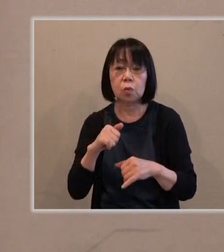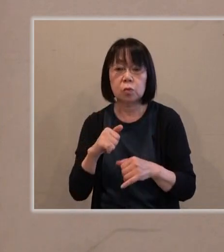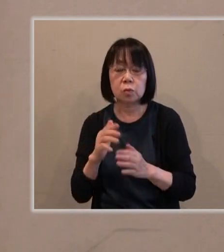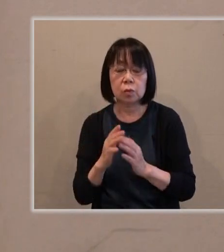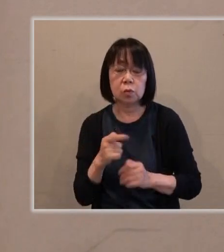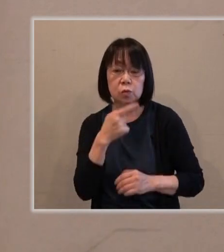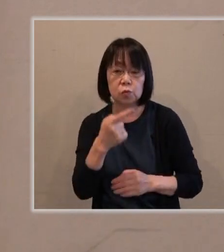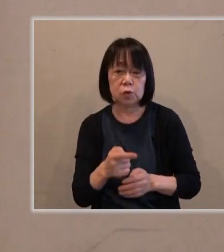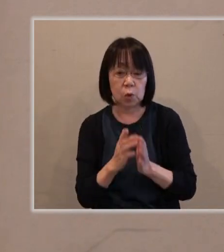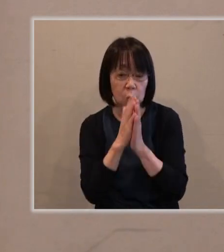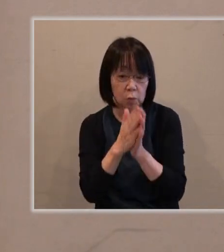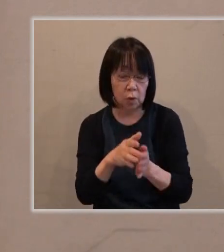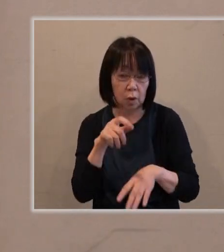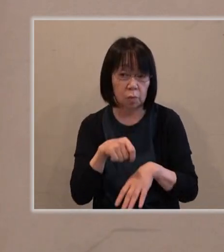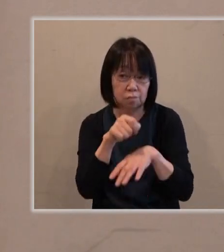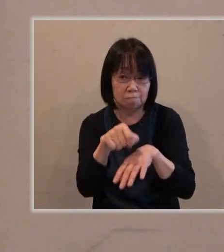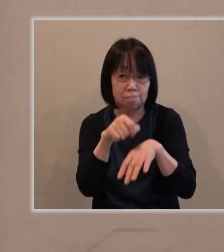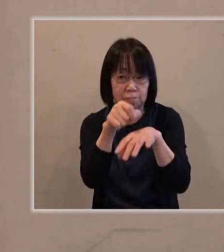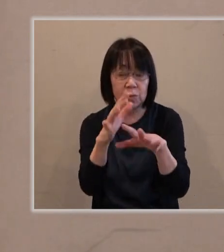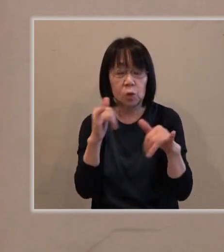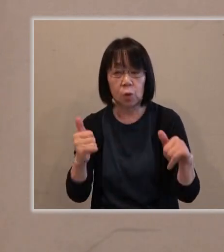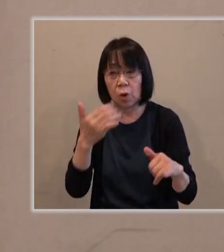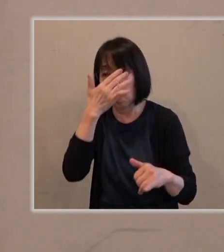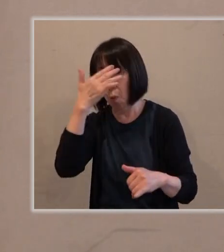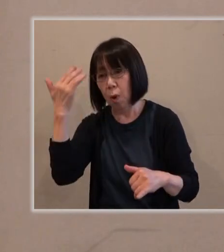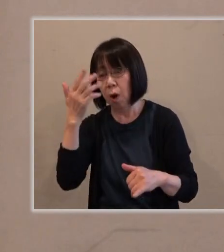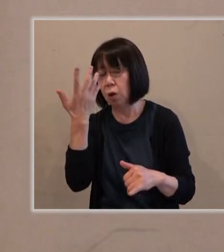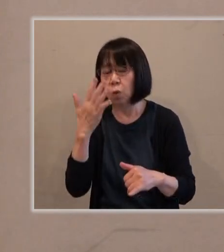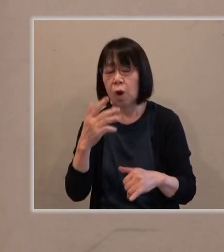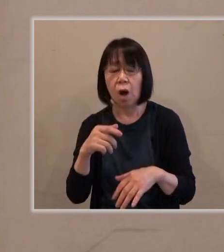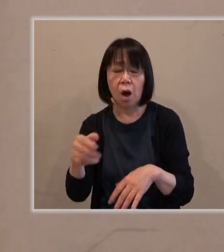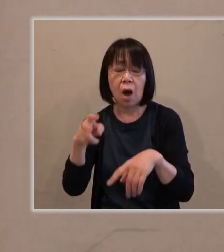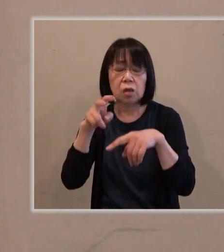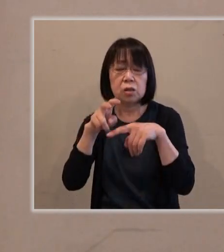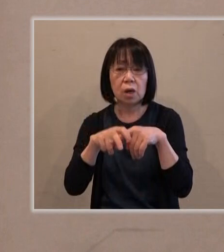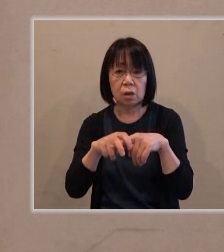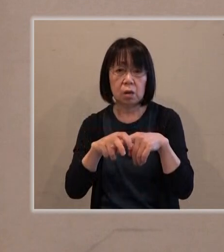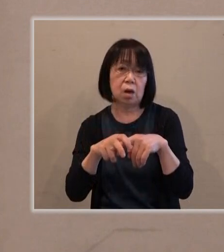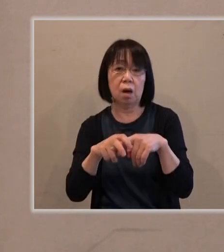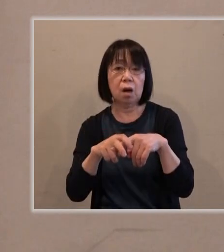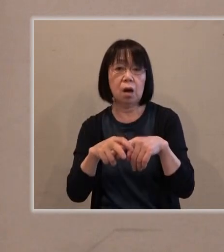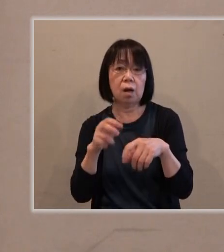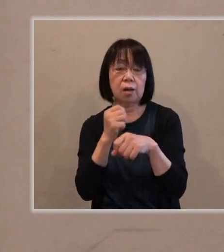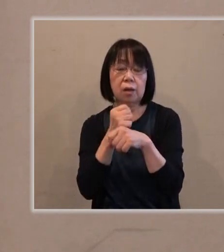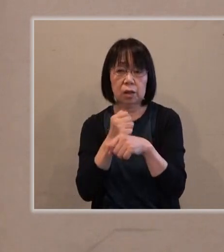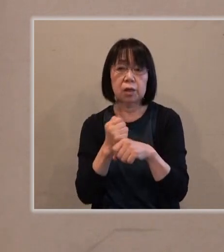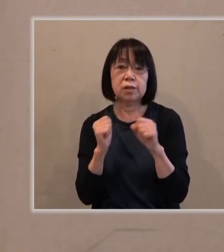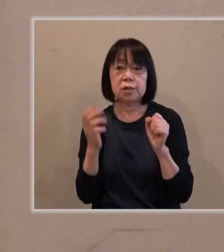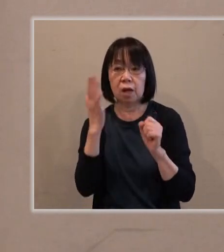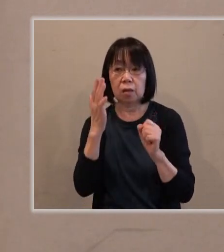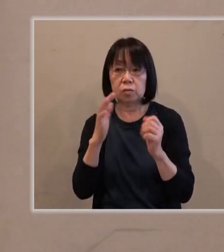い人たちがあのなかなか参加してくれない、町内の活動とかもそうですよね、